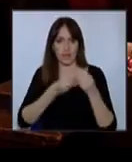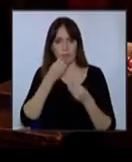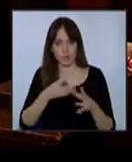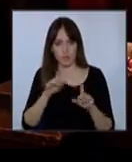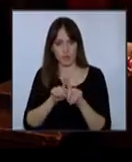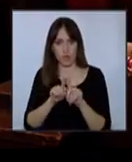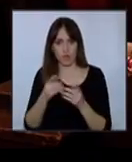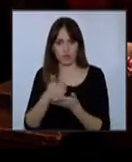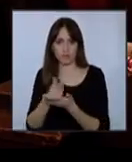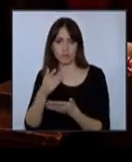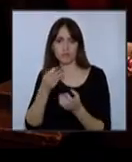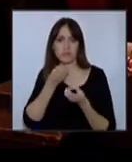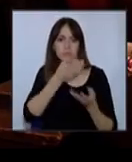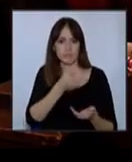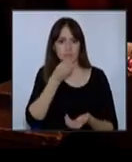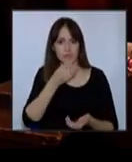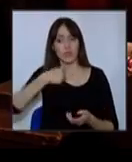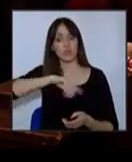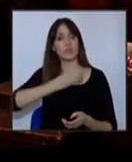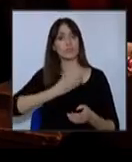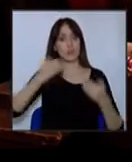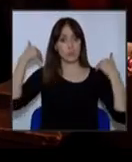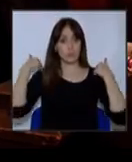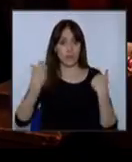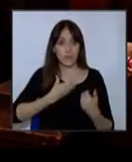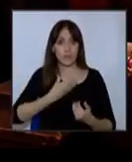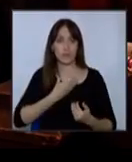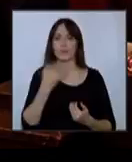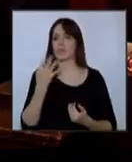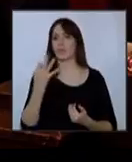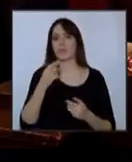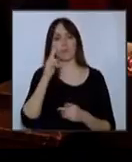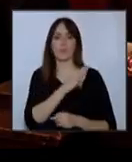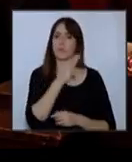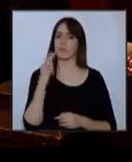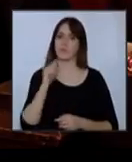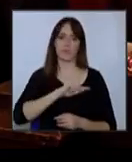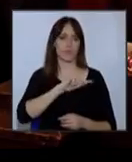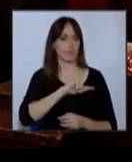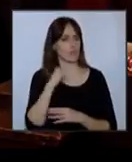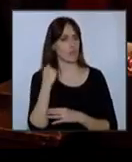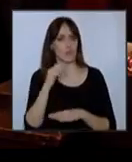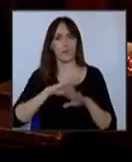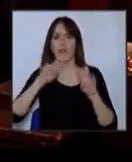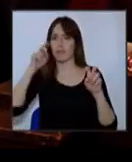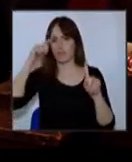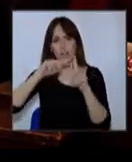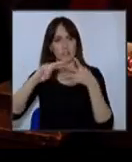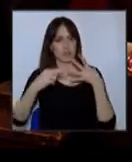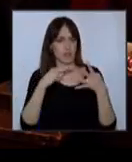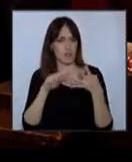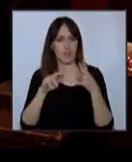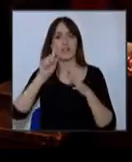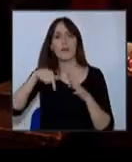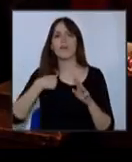a responsables d'aquest Ajuntament, hem d'estar absolutament compromesos amb el principi de transparència. I finalment, no cal